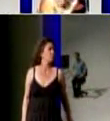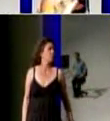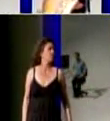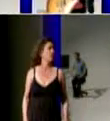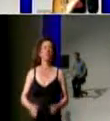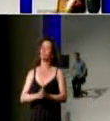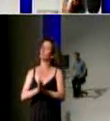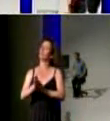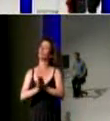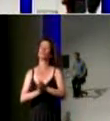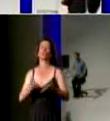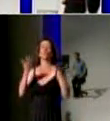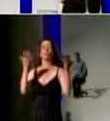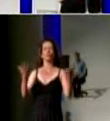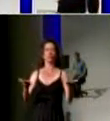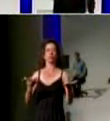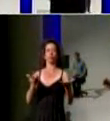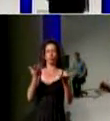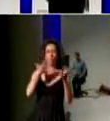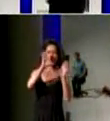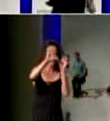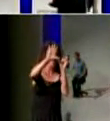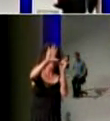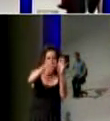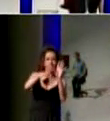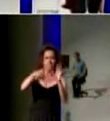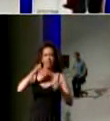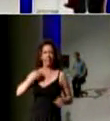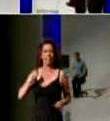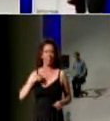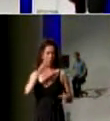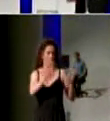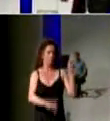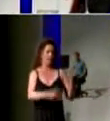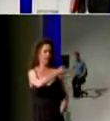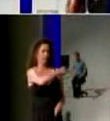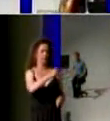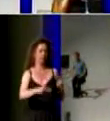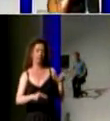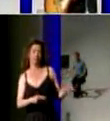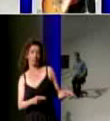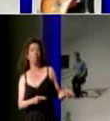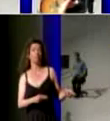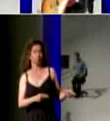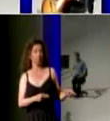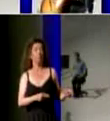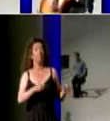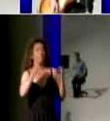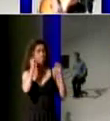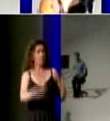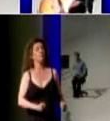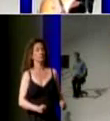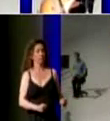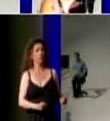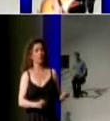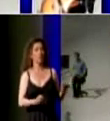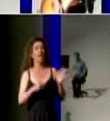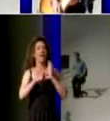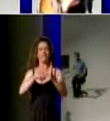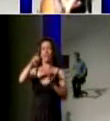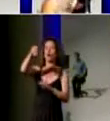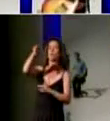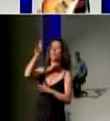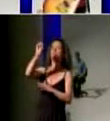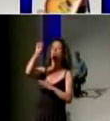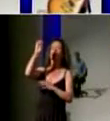Nous tentons aujourd'hui de vous convaincre que certaines personnes handicapées sont capables de grandes choses. En l'occurrence, les muses. All